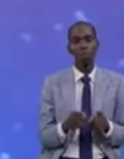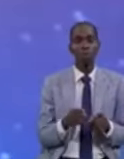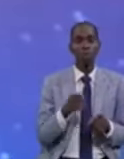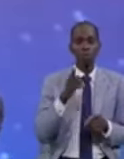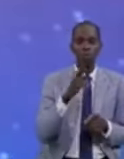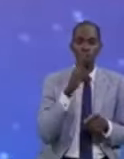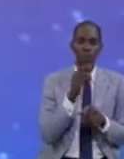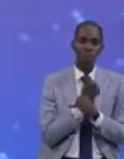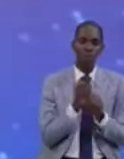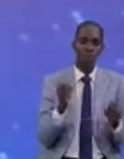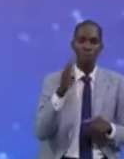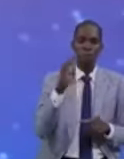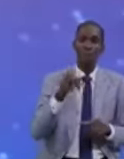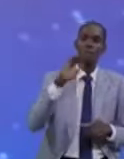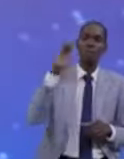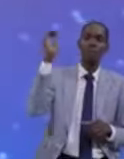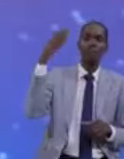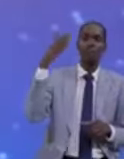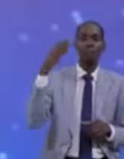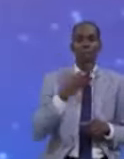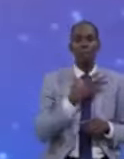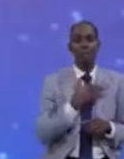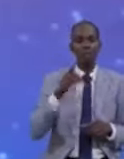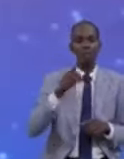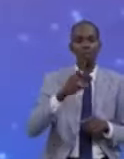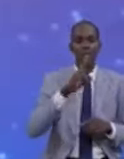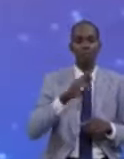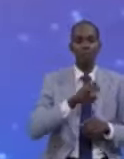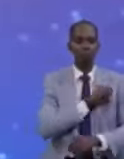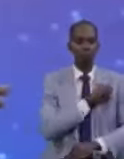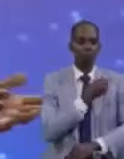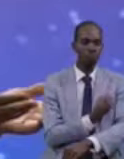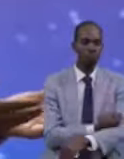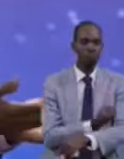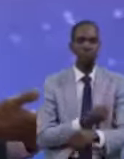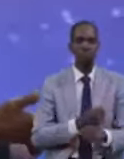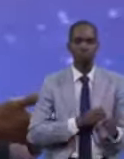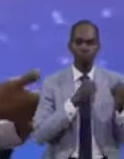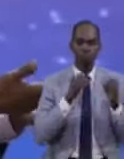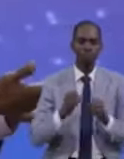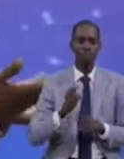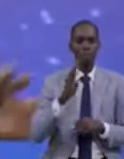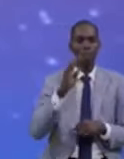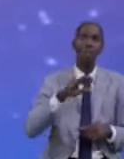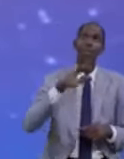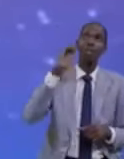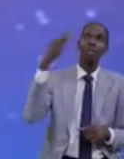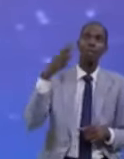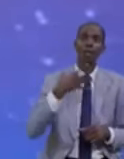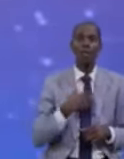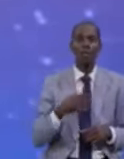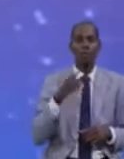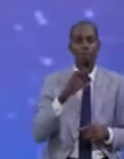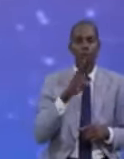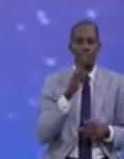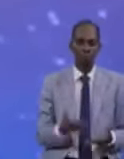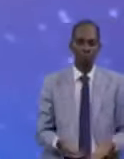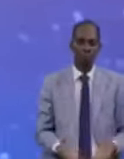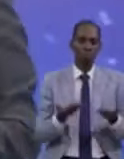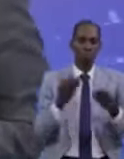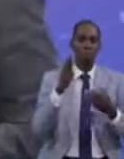grâce nous sommes fortifiés par la grâce nous sommes élevés par la